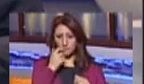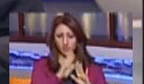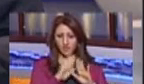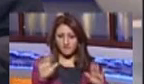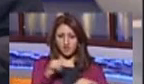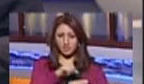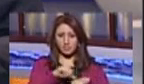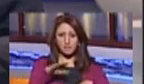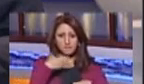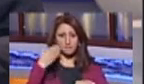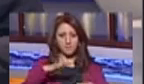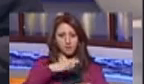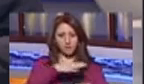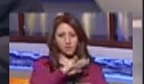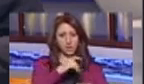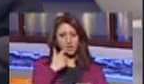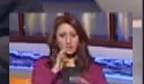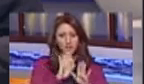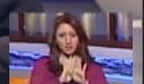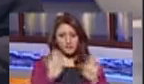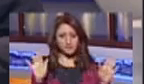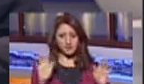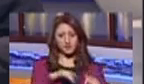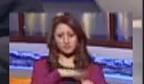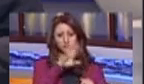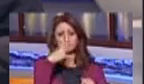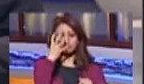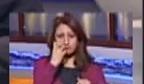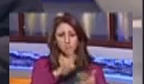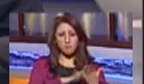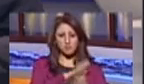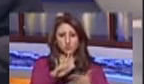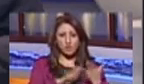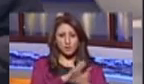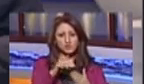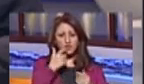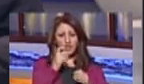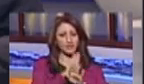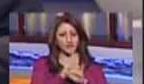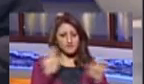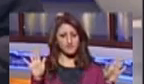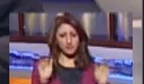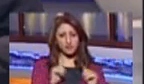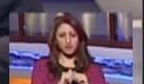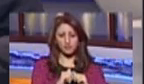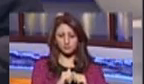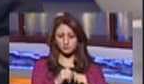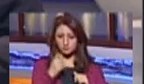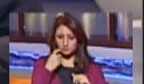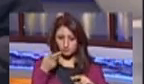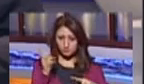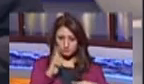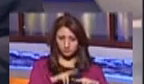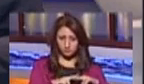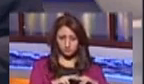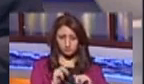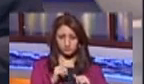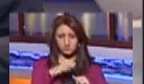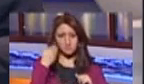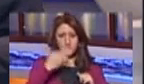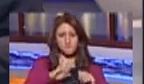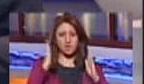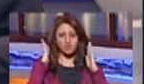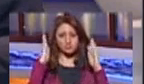دم يا مصريين، كفاية دم وغم وهم، كفاية دموع يا مصريين، كفاية